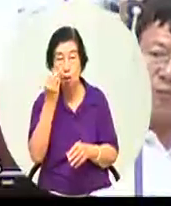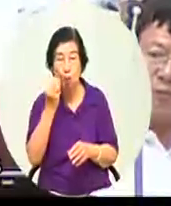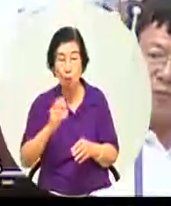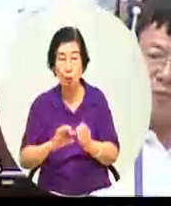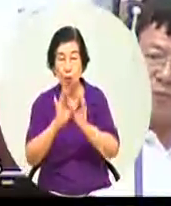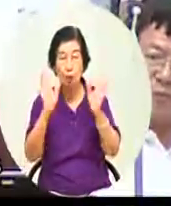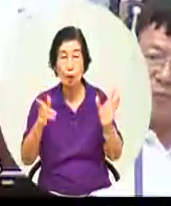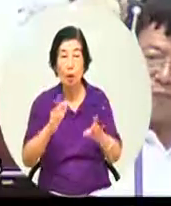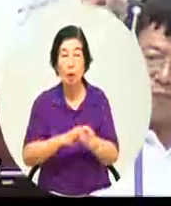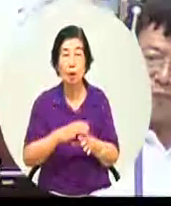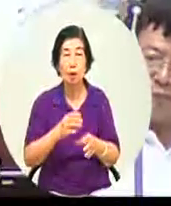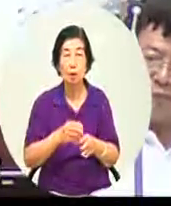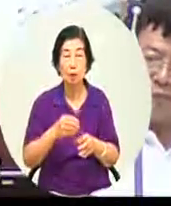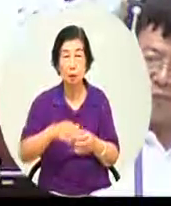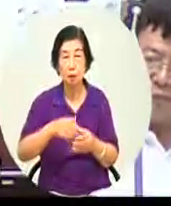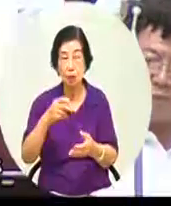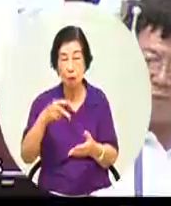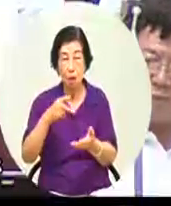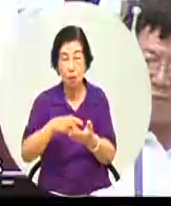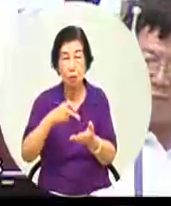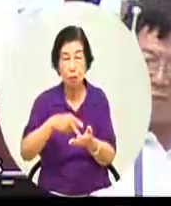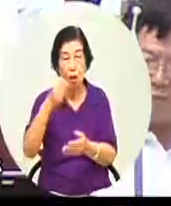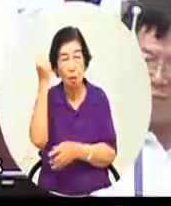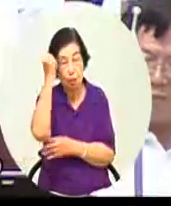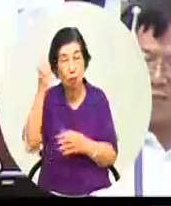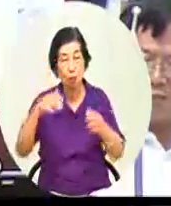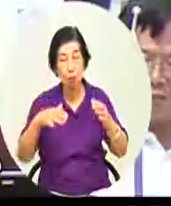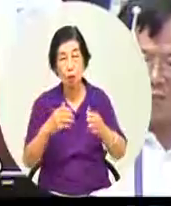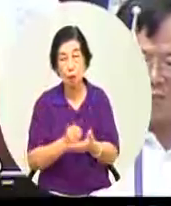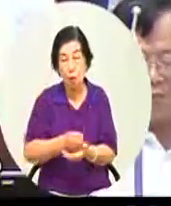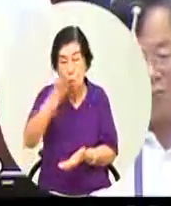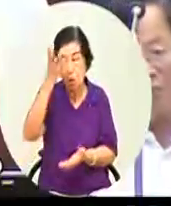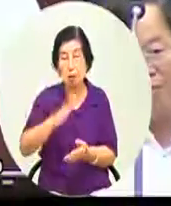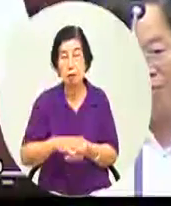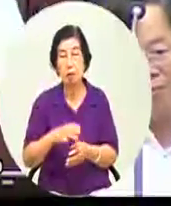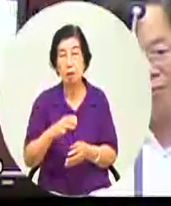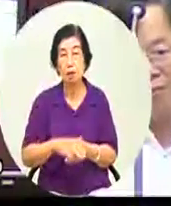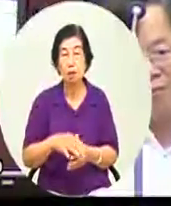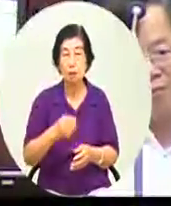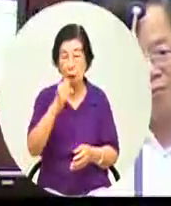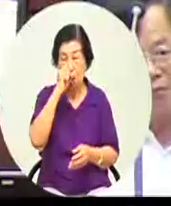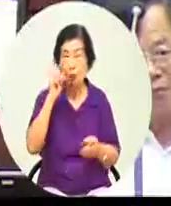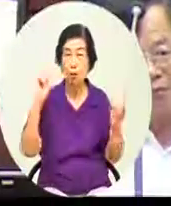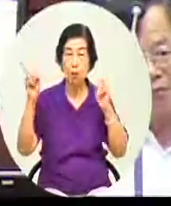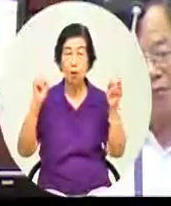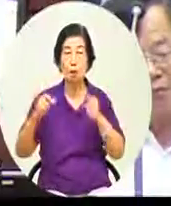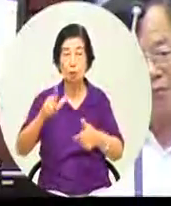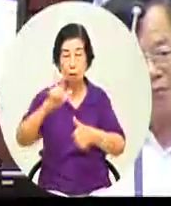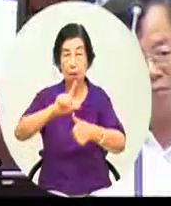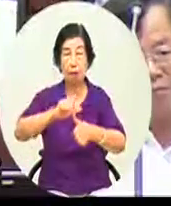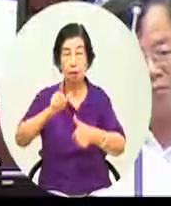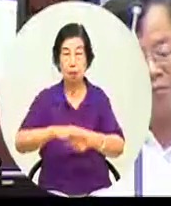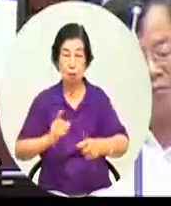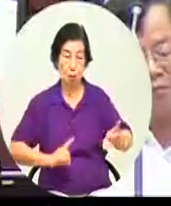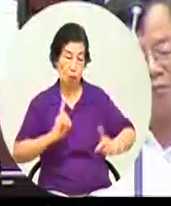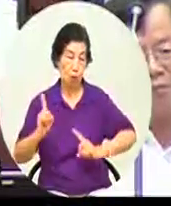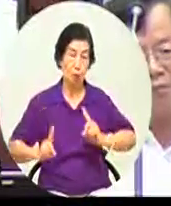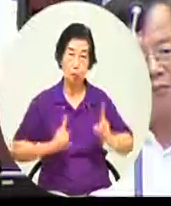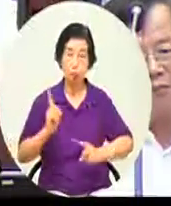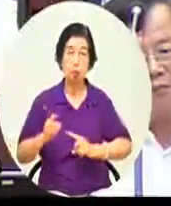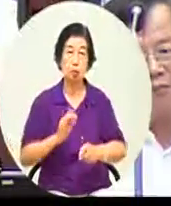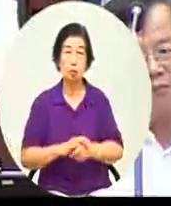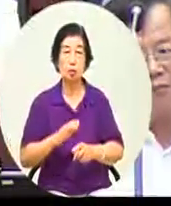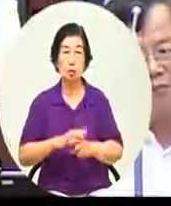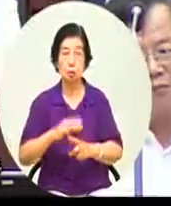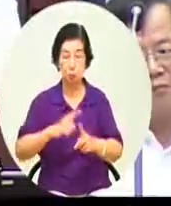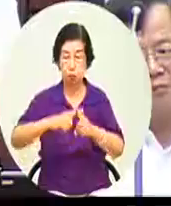观光饭店的这个部分，我们也希望结合很多的专案，比如说我们的好玩卡，好，对于自由行的客人、高端的客人，我们希